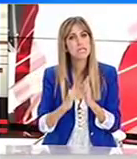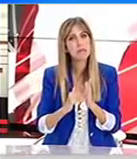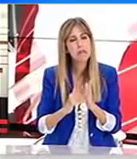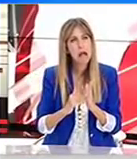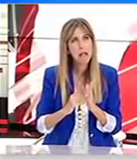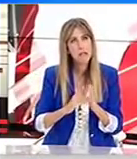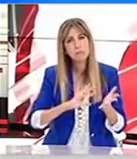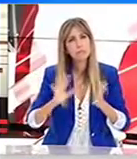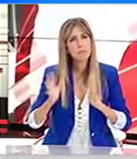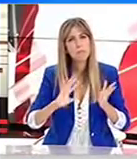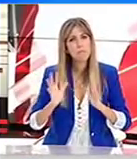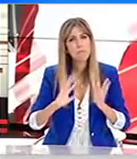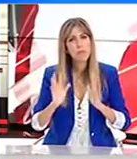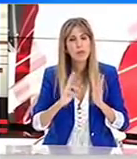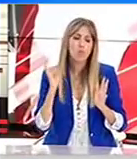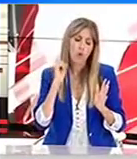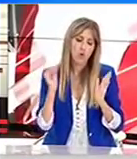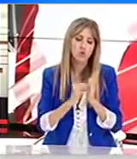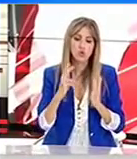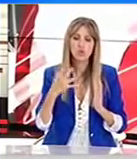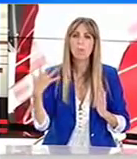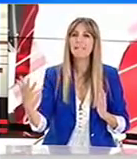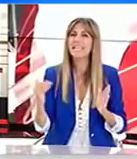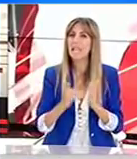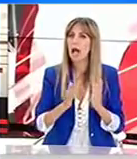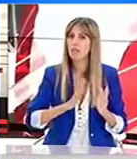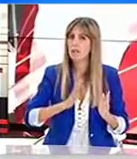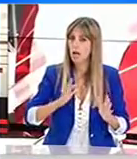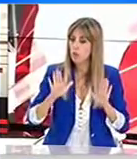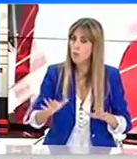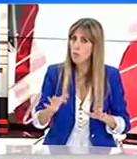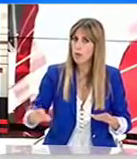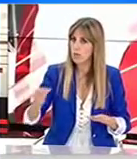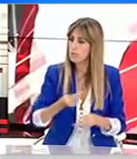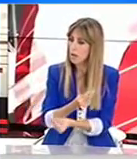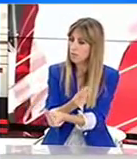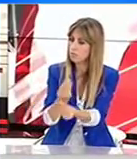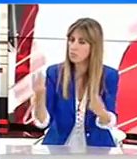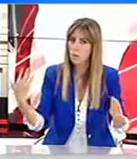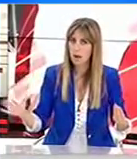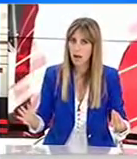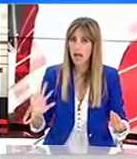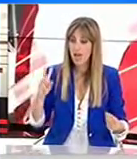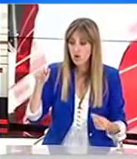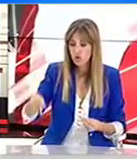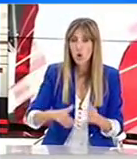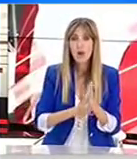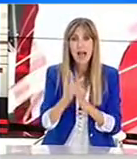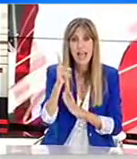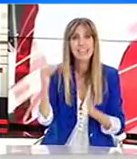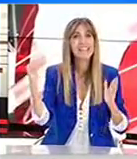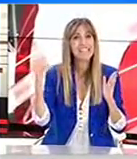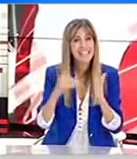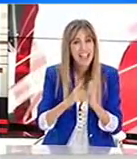έχουν πάρει κωδικό 25.000 νησιώτες και έχουμε ήδη 11.000 ταξίδια που έχουν